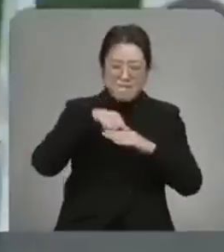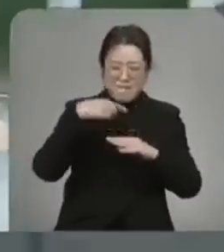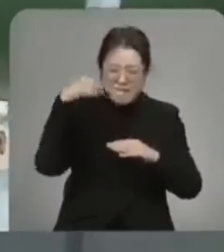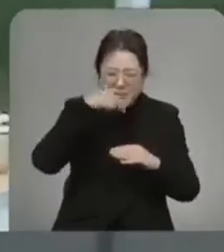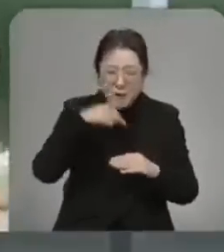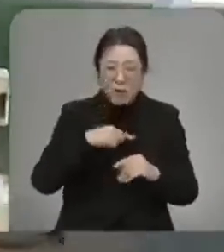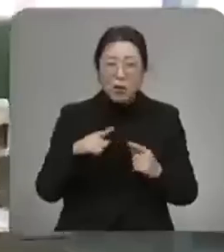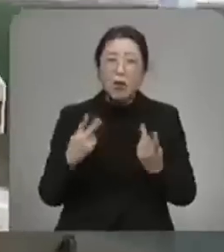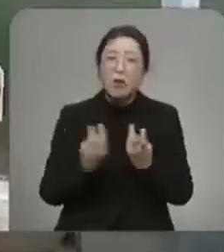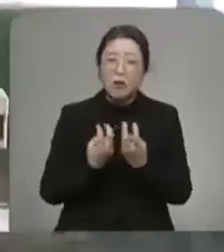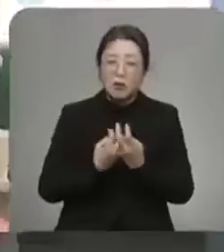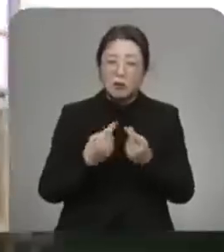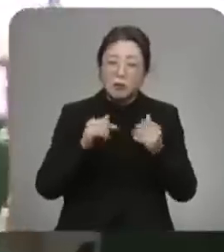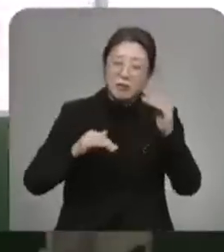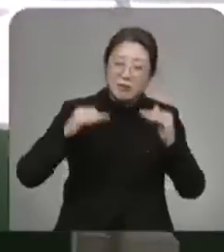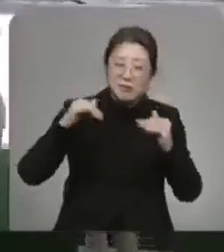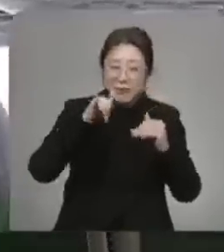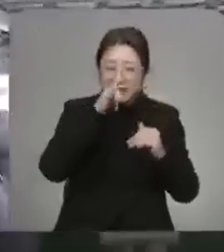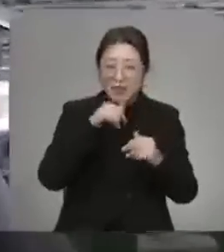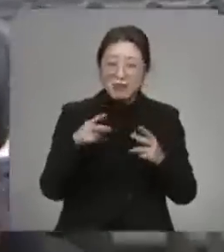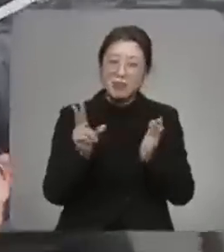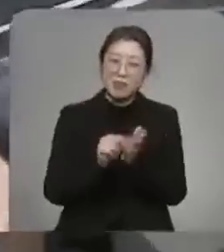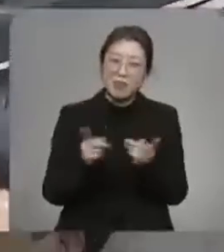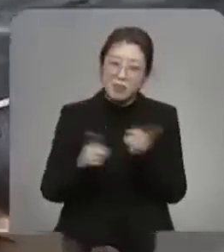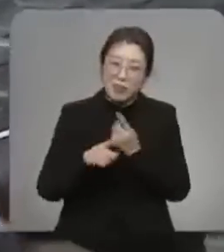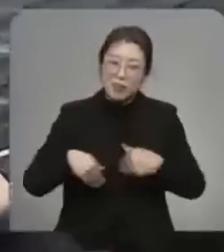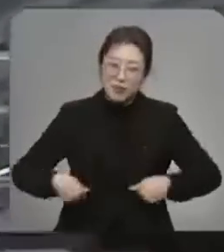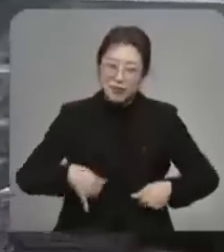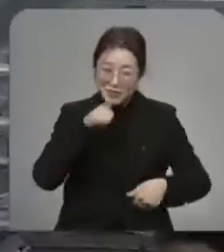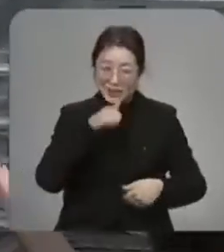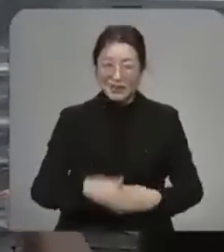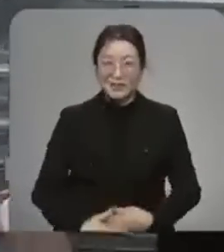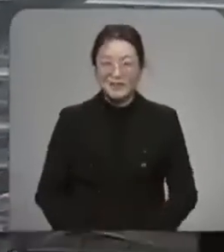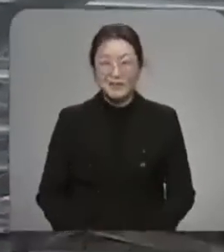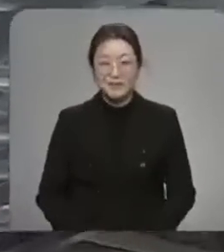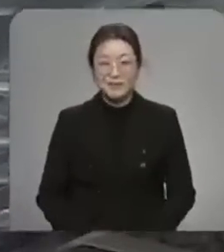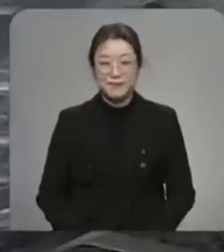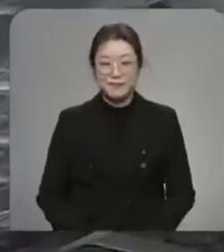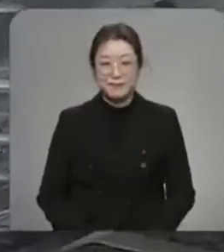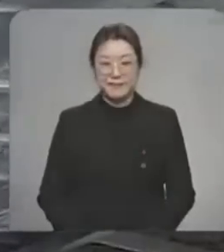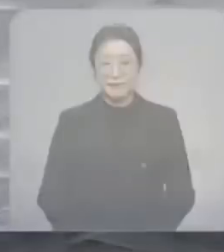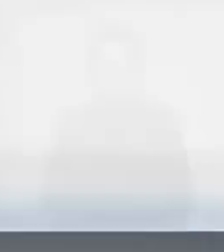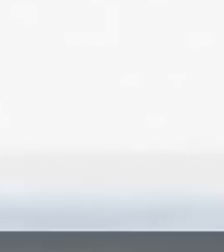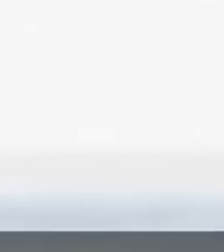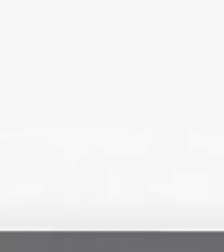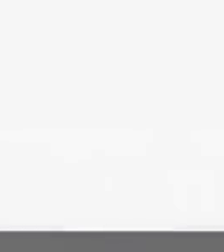대해 제도 개선이 필요하다는 지적이 나오고 있습니다. KBS 뉴스 이청초입니다.